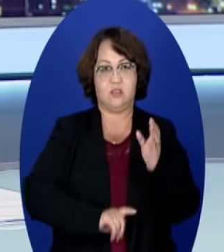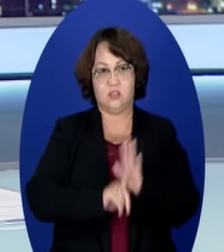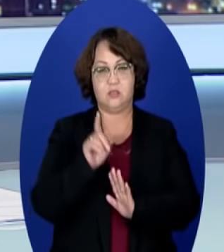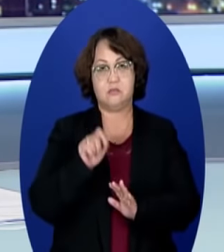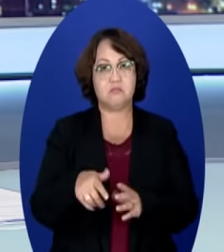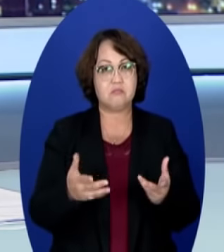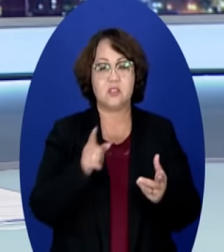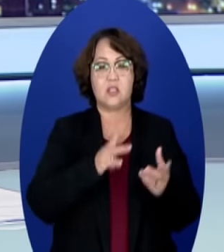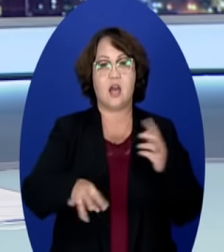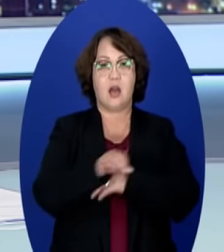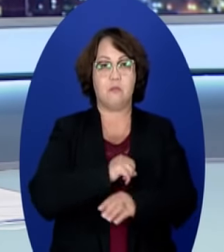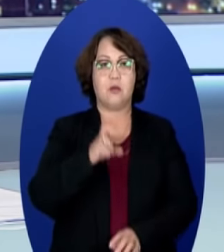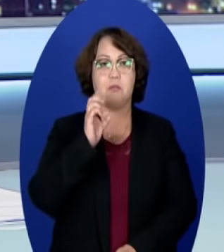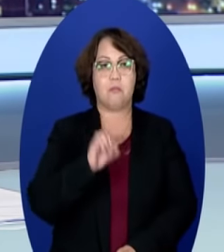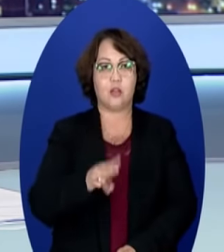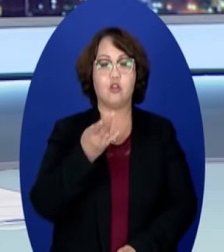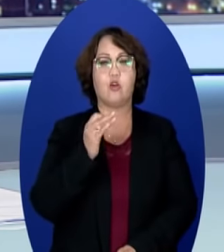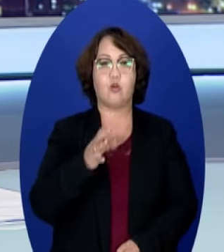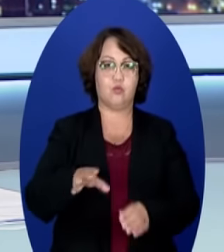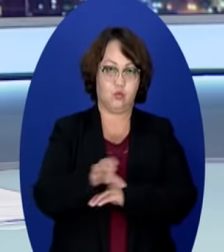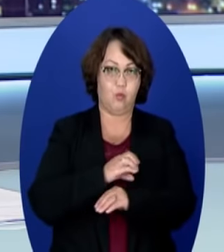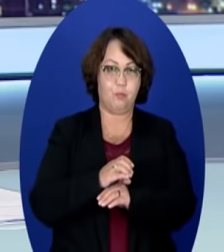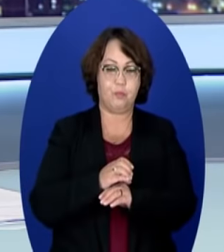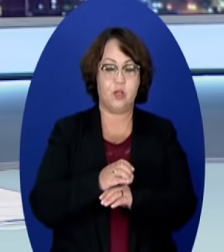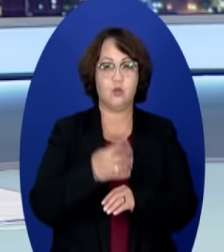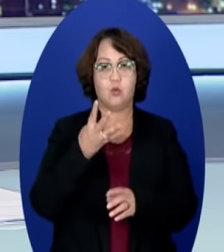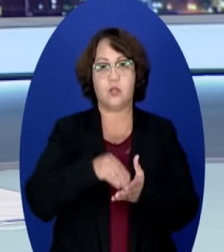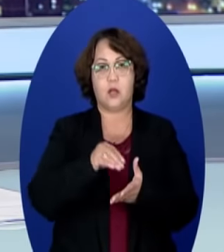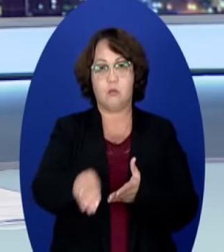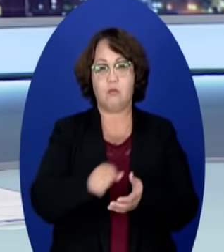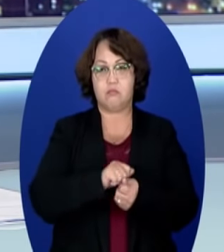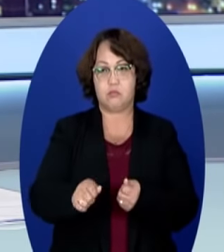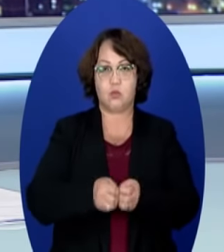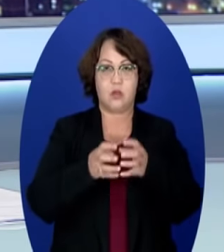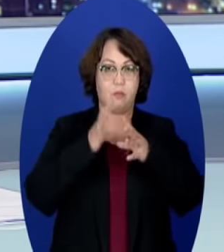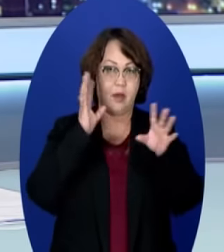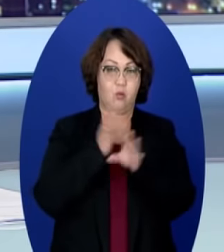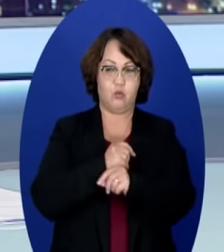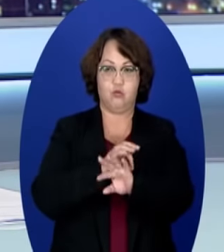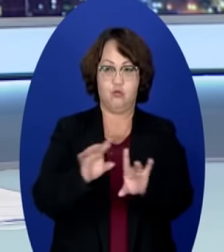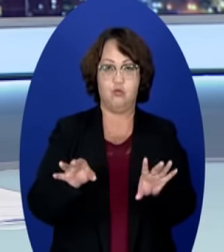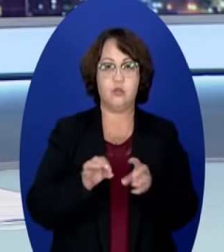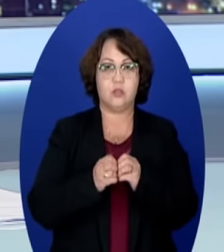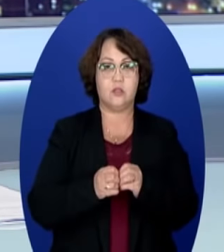Үүний нэг нь Хинтийн аймгийн Батнуров сум. Энэ сум нь нийтдээ 4 тэрбум төгрөгийн бүтээн байгуулалт хийх юм байна.